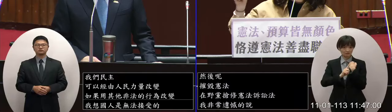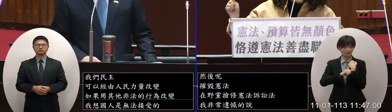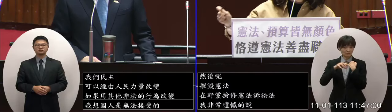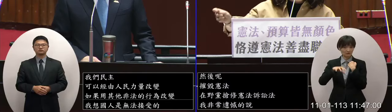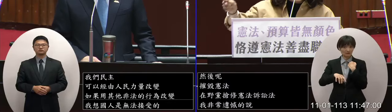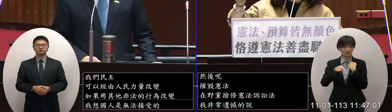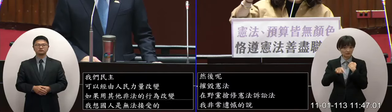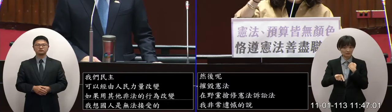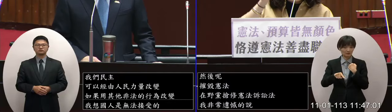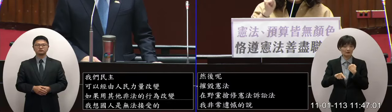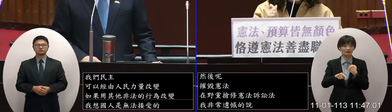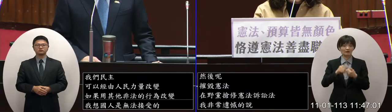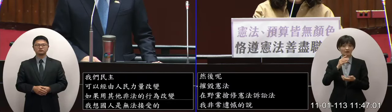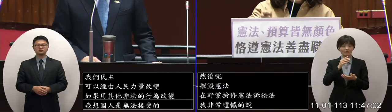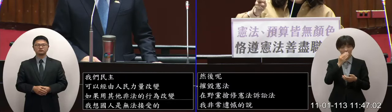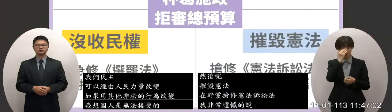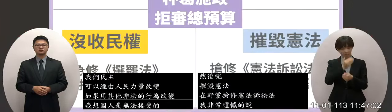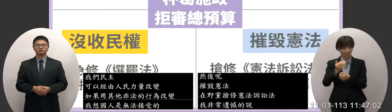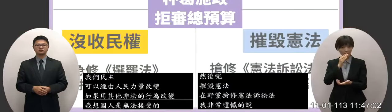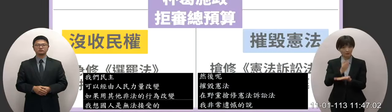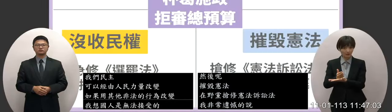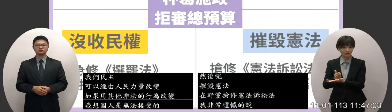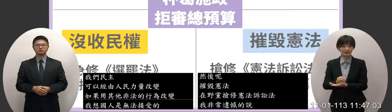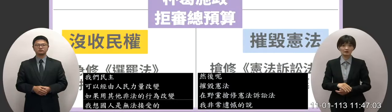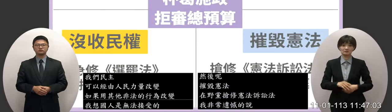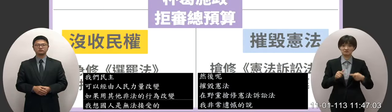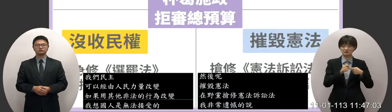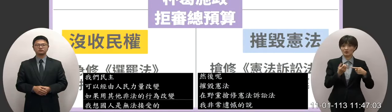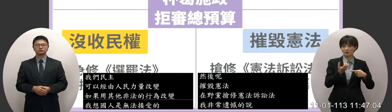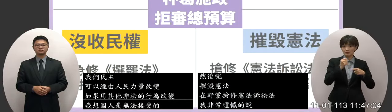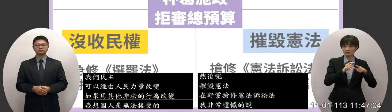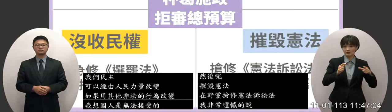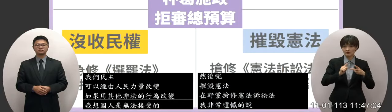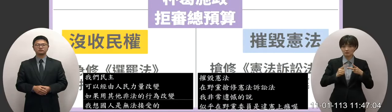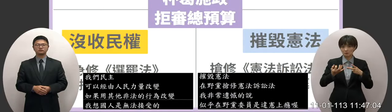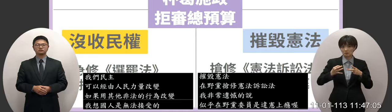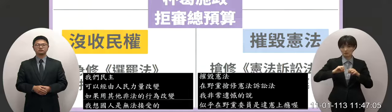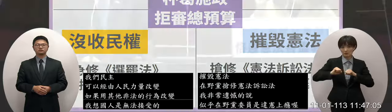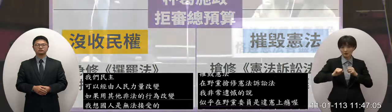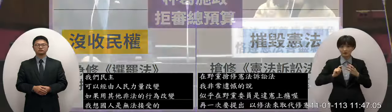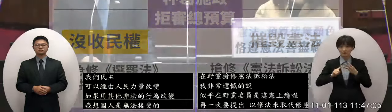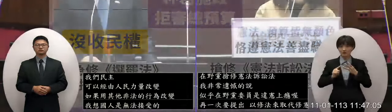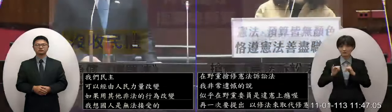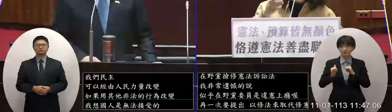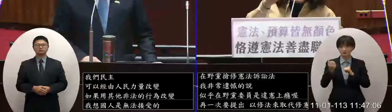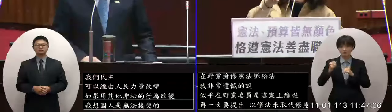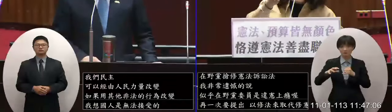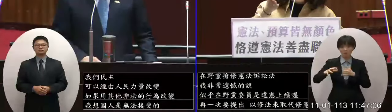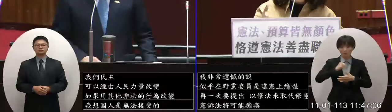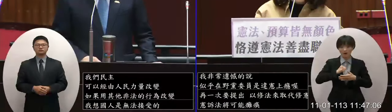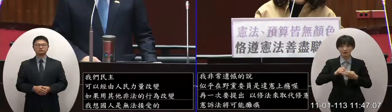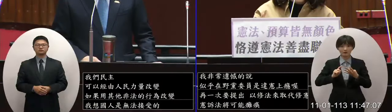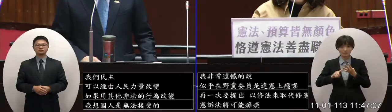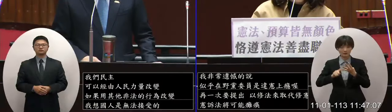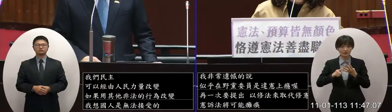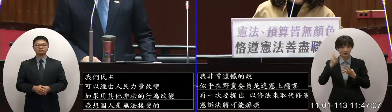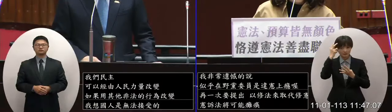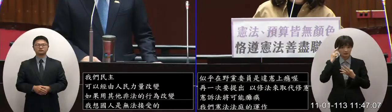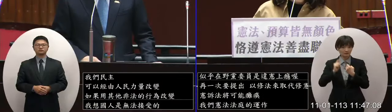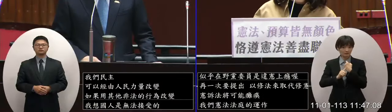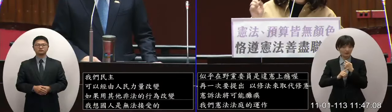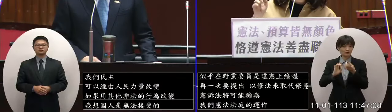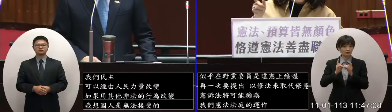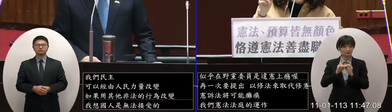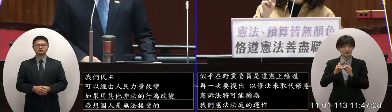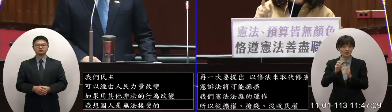权、抢钱、没收民权，乃至于摧毁宪法，而现在您站在这里的此时